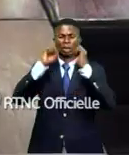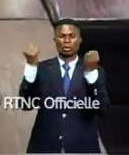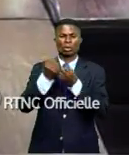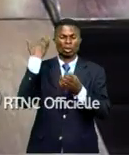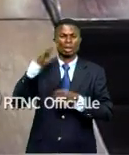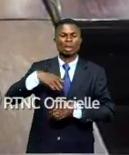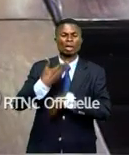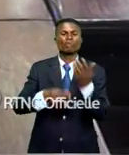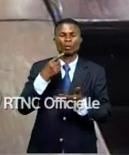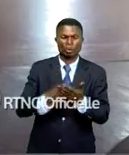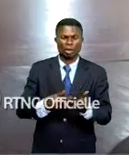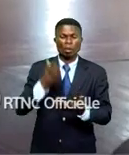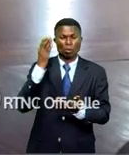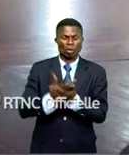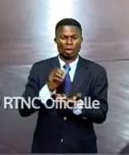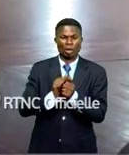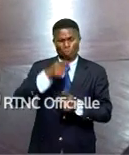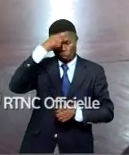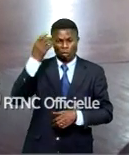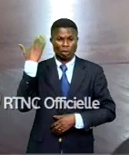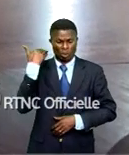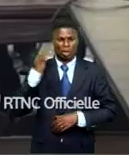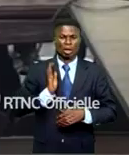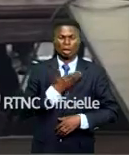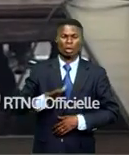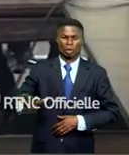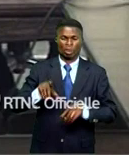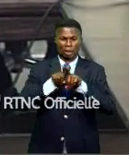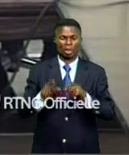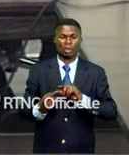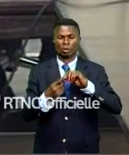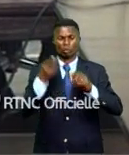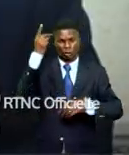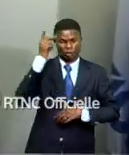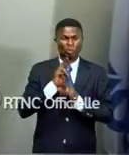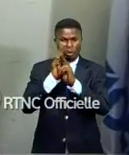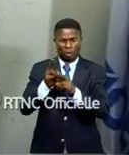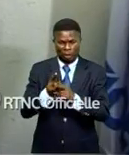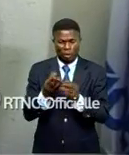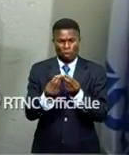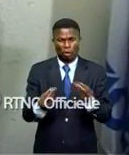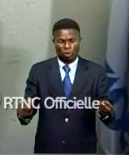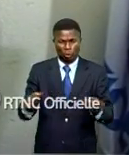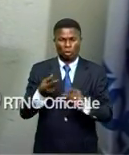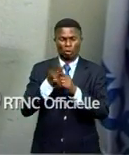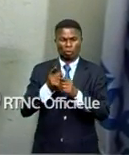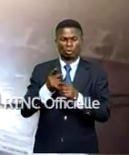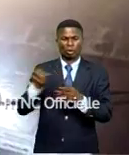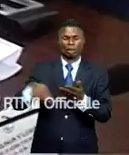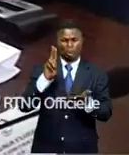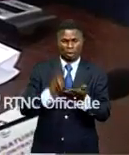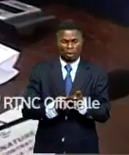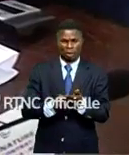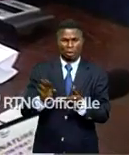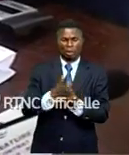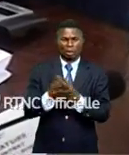eaux pour combler les déficits en eau dans le pays et particulièrement à Kinshasa. La réponse trouve tout son sens dans les contrats signés